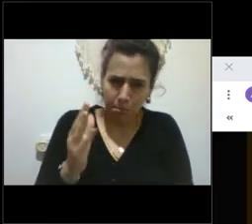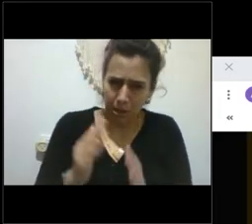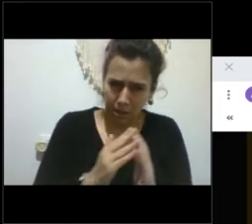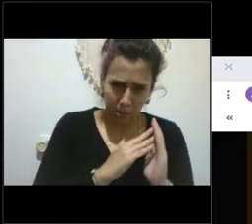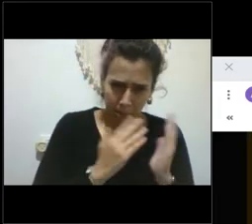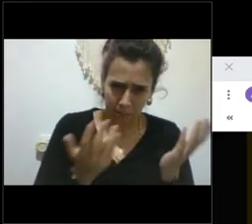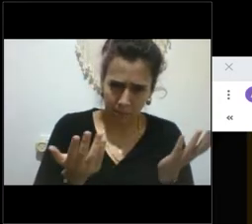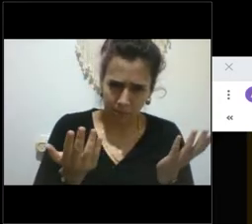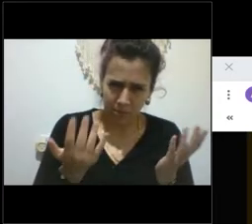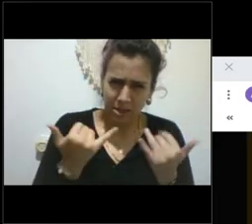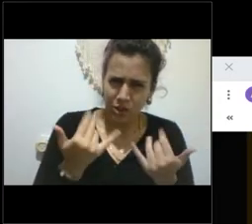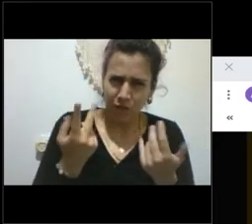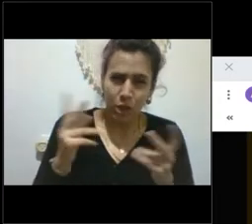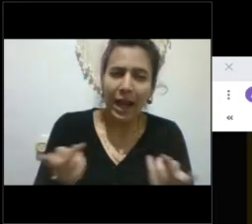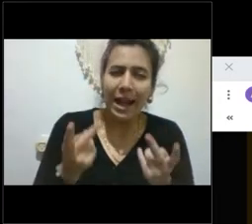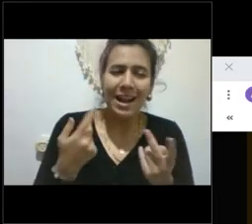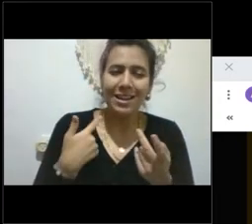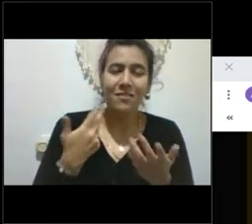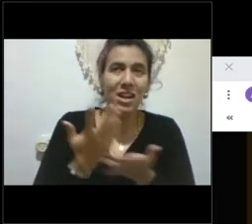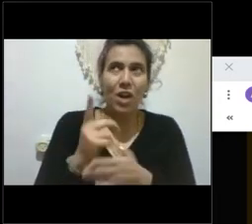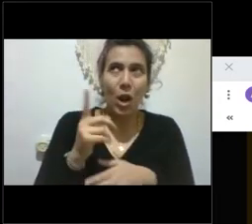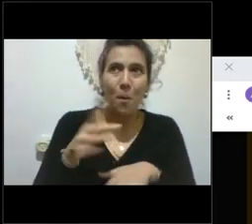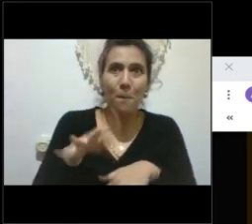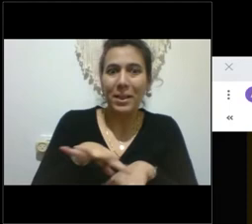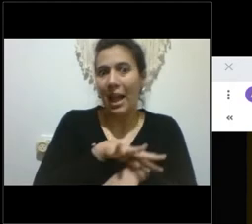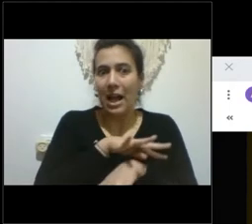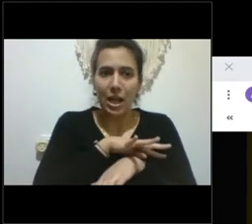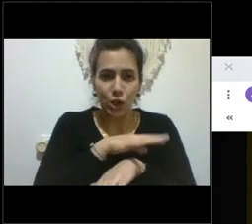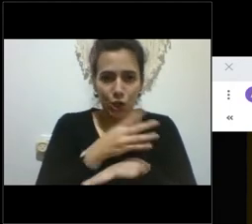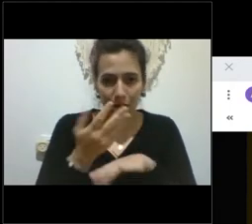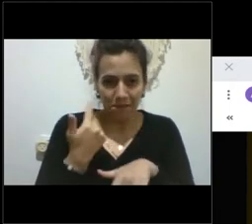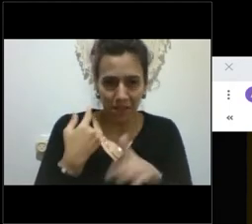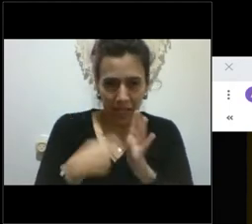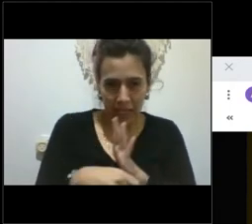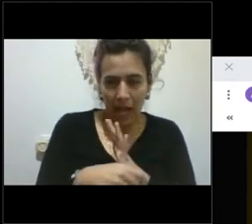ואין לי את כל האלמנט של ההתרגשות, אז איך מישהו כמוני עושה את זה?